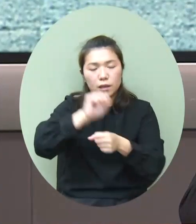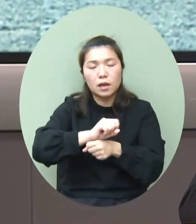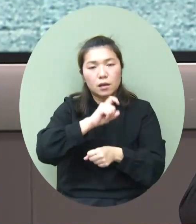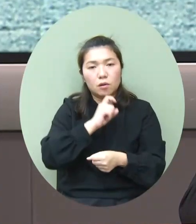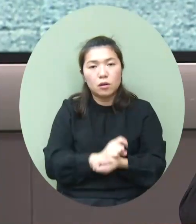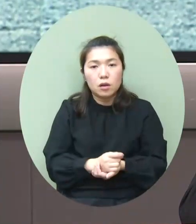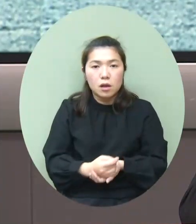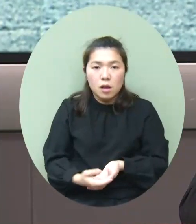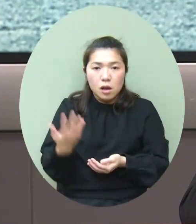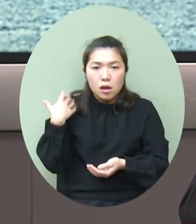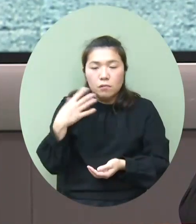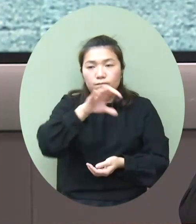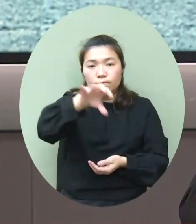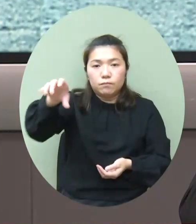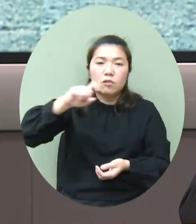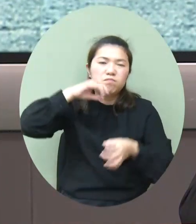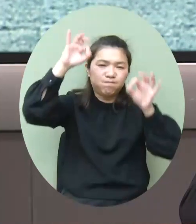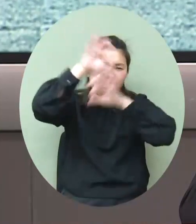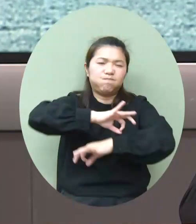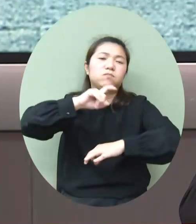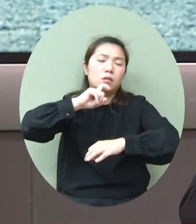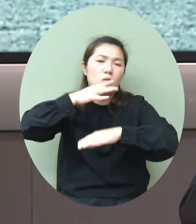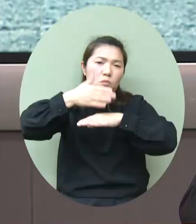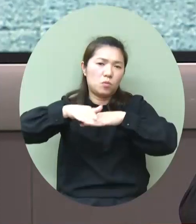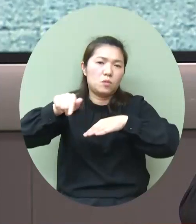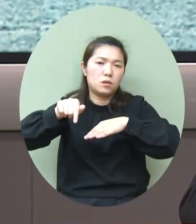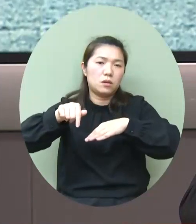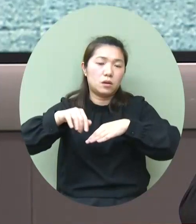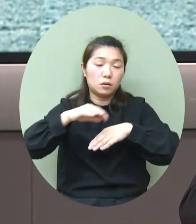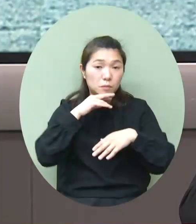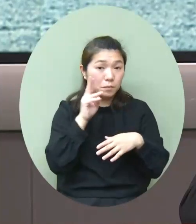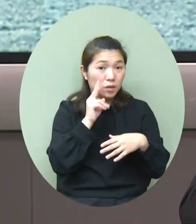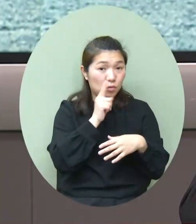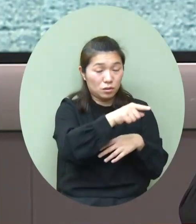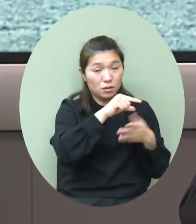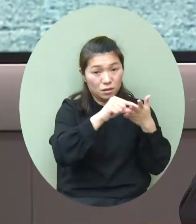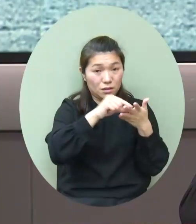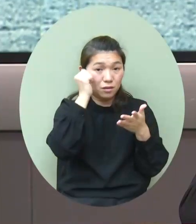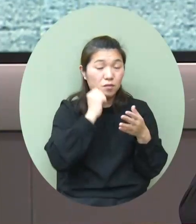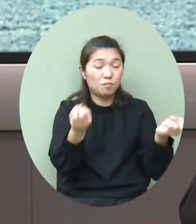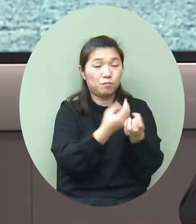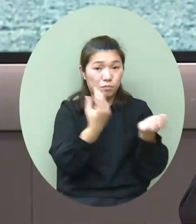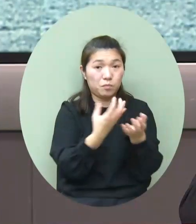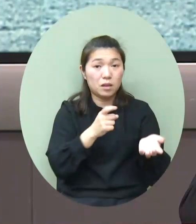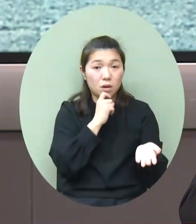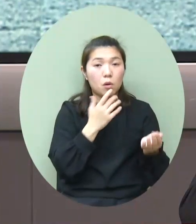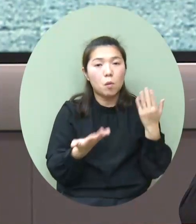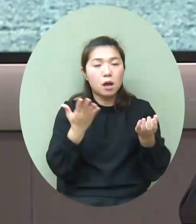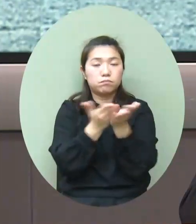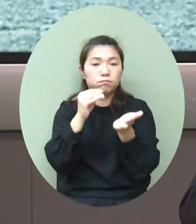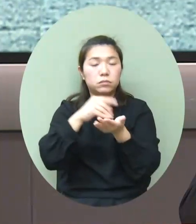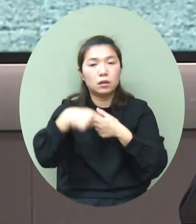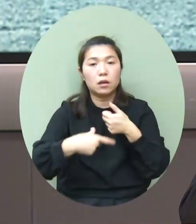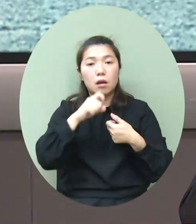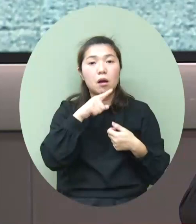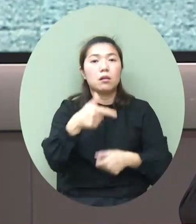率。社会上有些误会，可能以为院舍当出现病例有